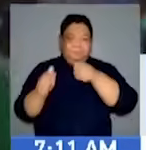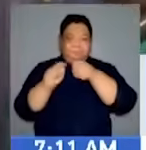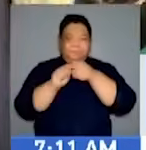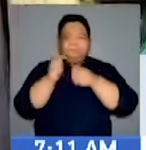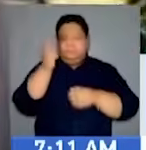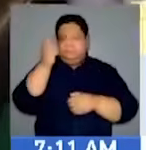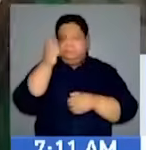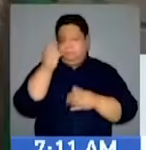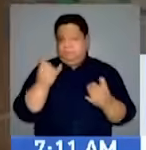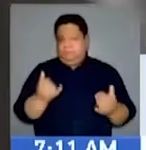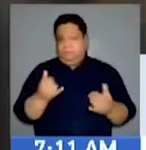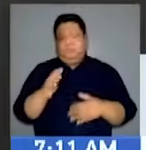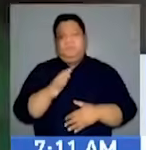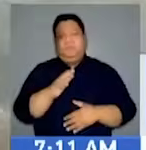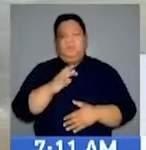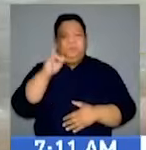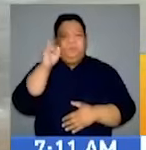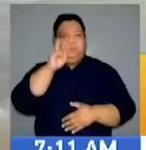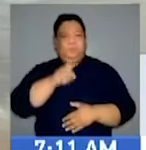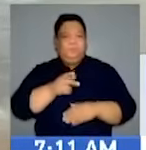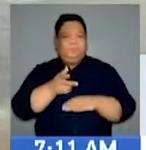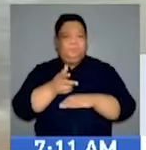daraanan.